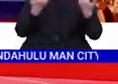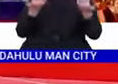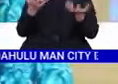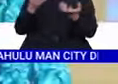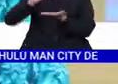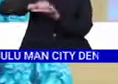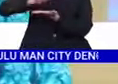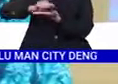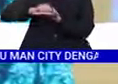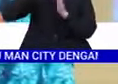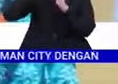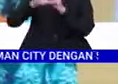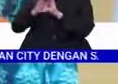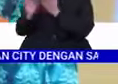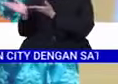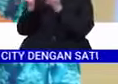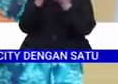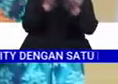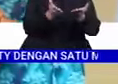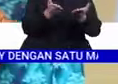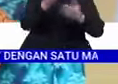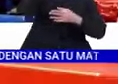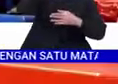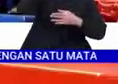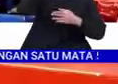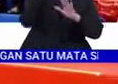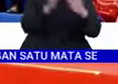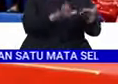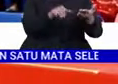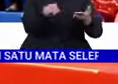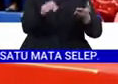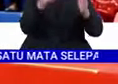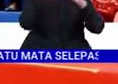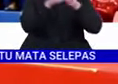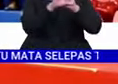mencetak dan membawa gambar layar hamba penyebab